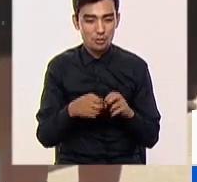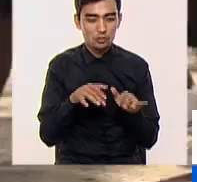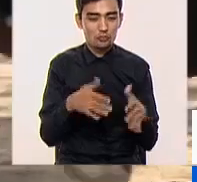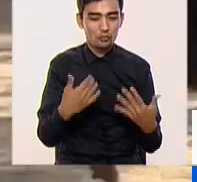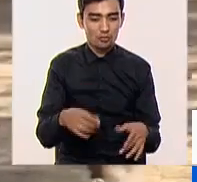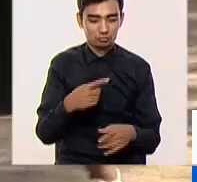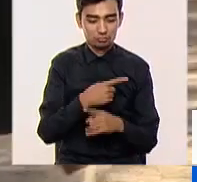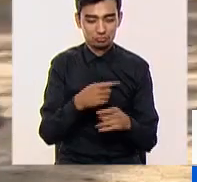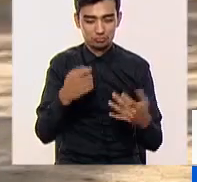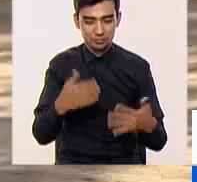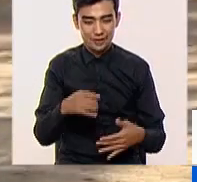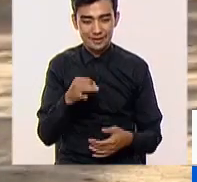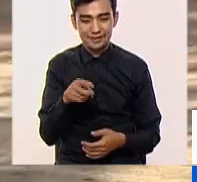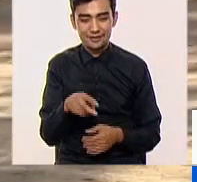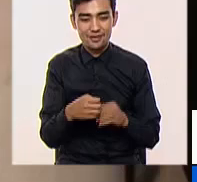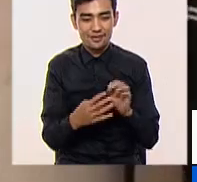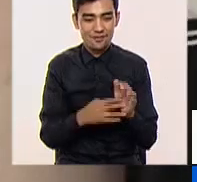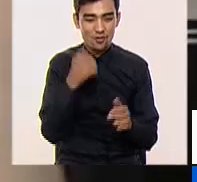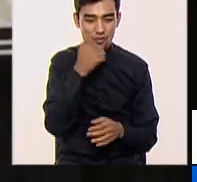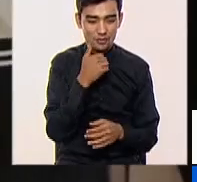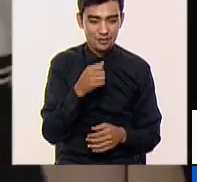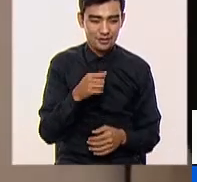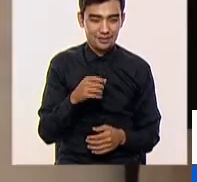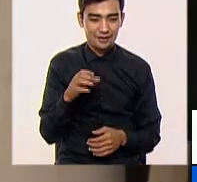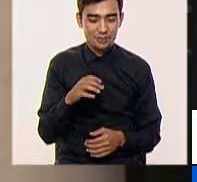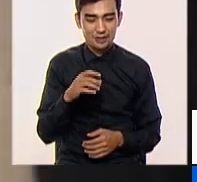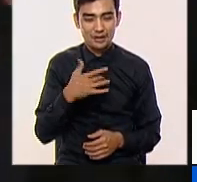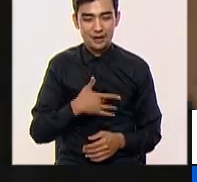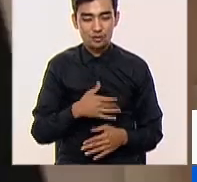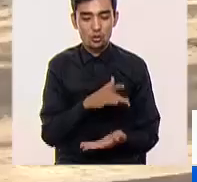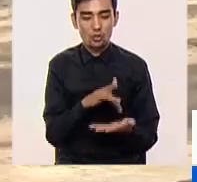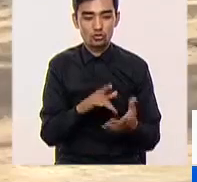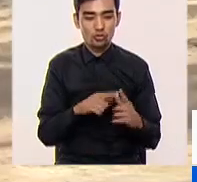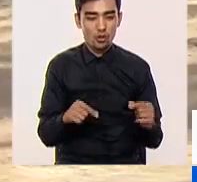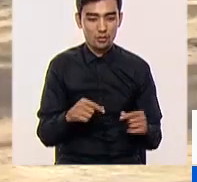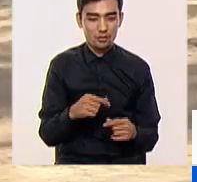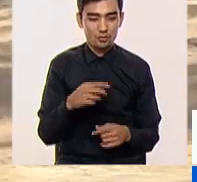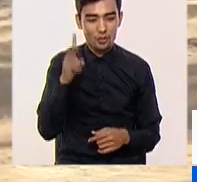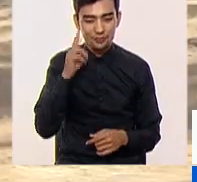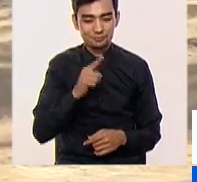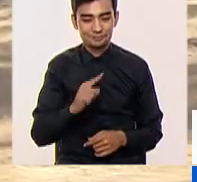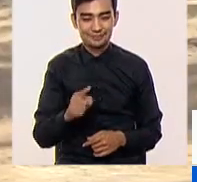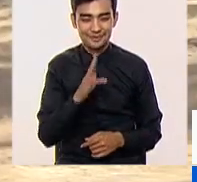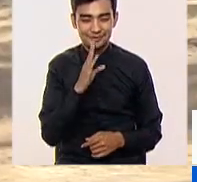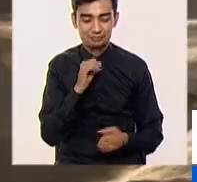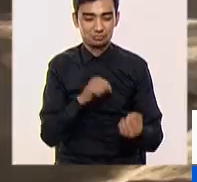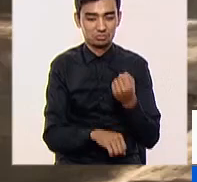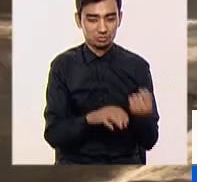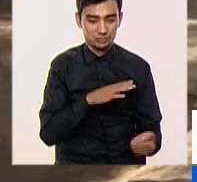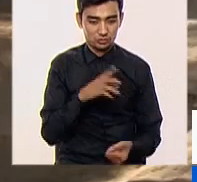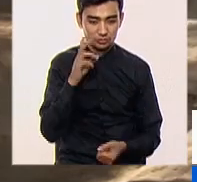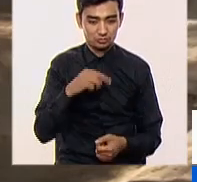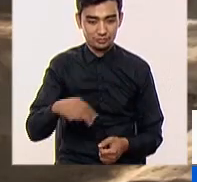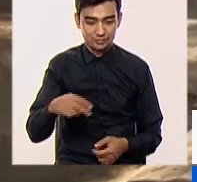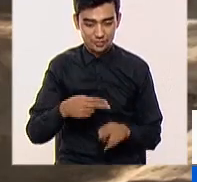деп хабарлады. Айта кетейік, 2019 жылдың қарашасында Тараз қаласындағы мектептің бірінде дәретханаға сұранып шыққан оқушы қыз зорланған болатын.